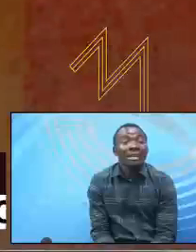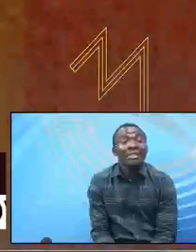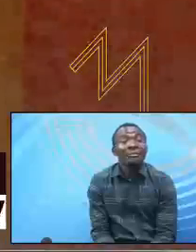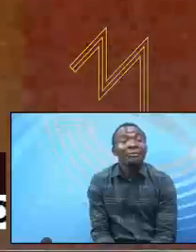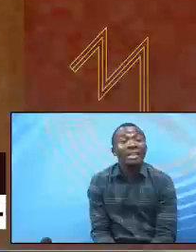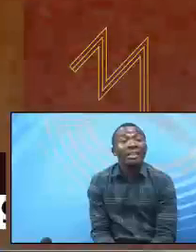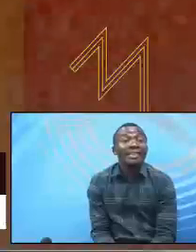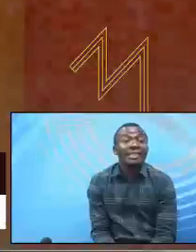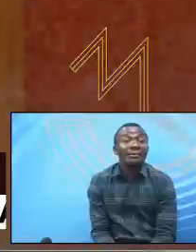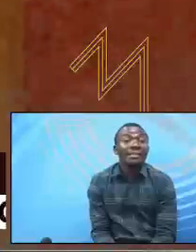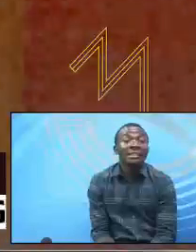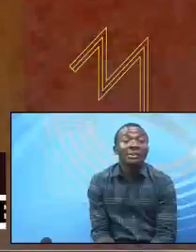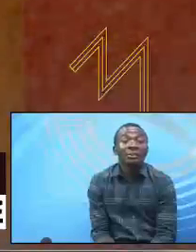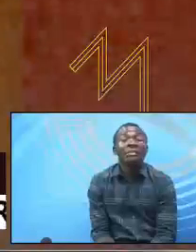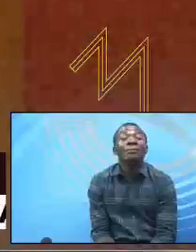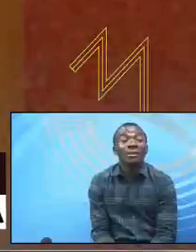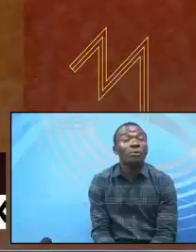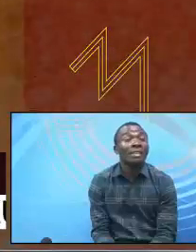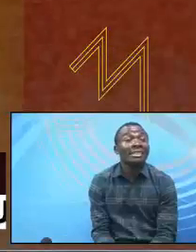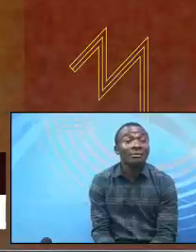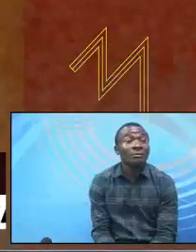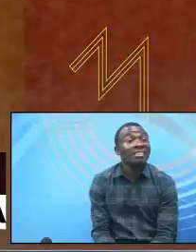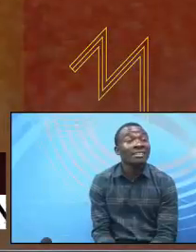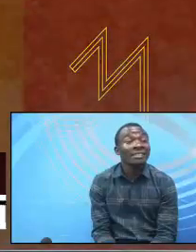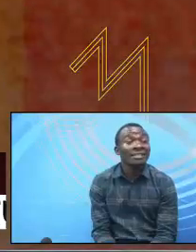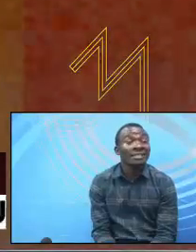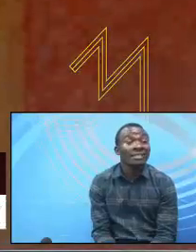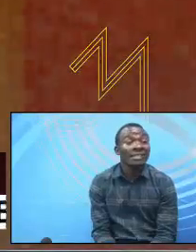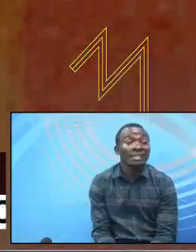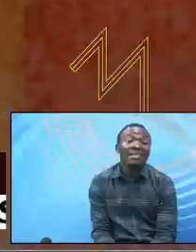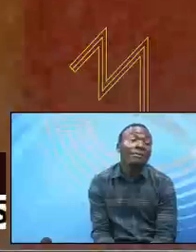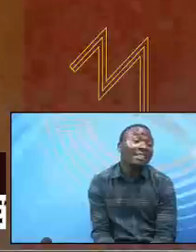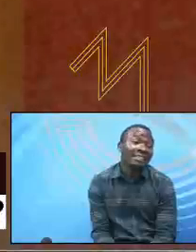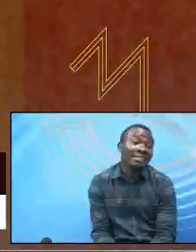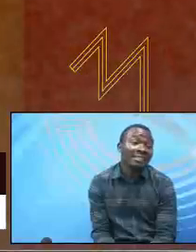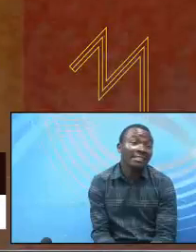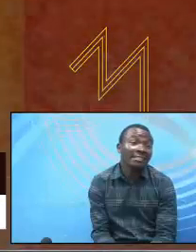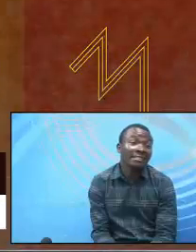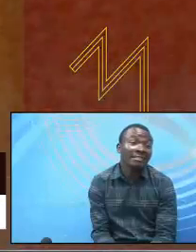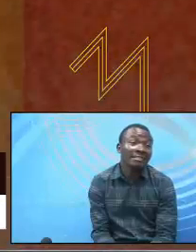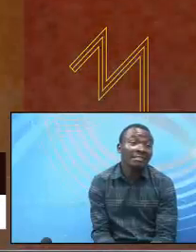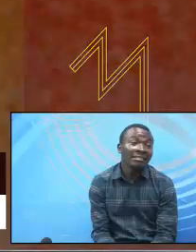kutavuga ageze mu myaka 7 kuzamura, nk'uko nanjye nabivuze, ni kimwe nanjye.